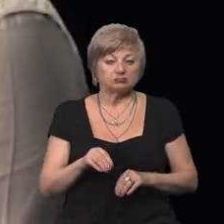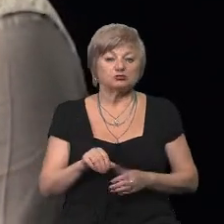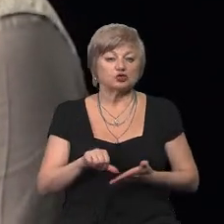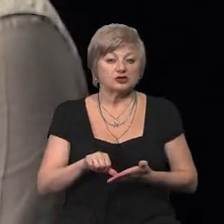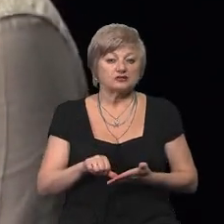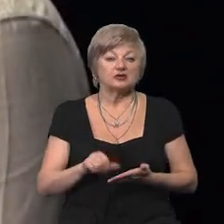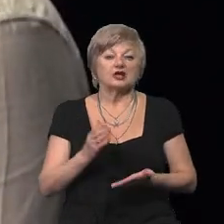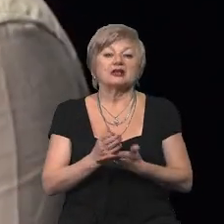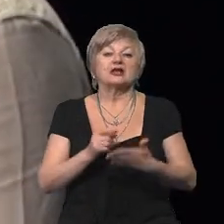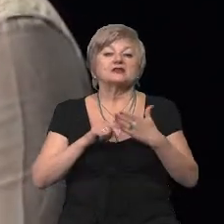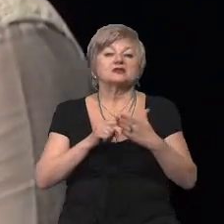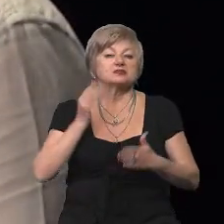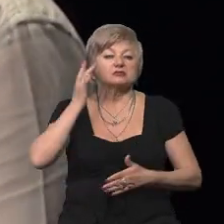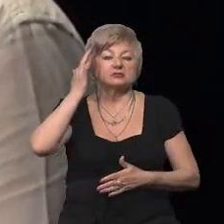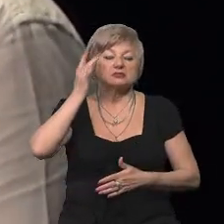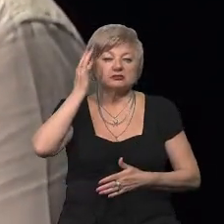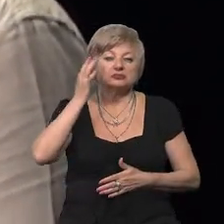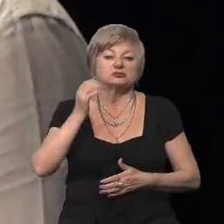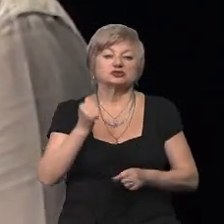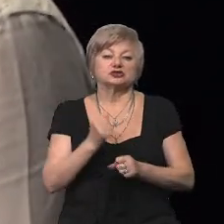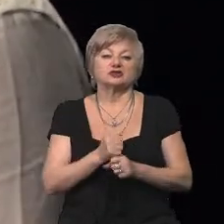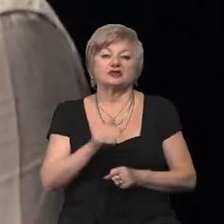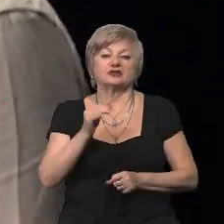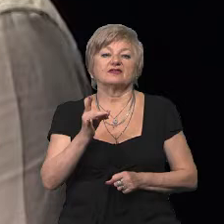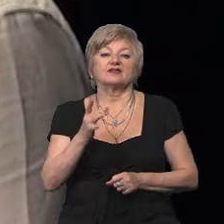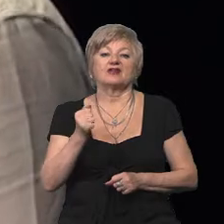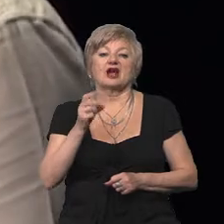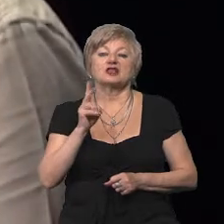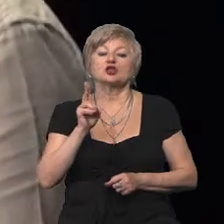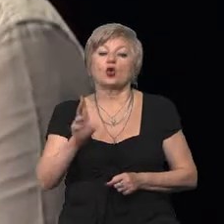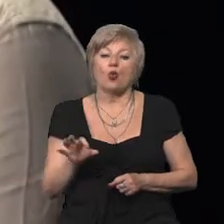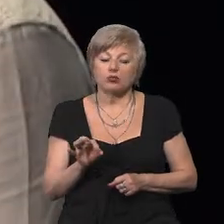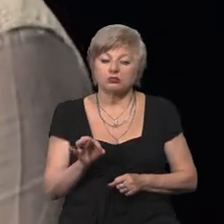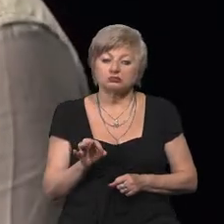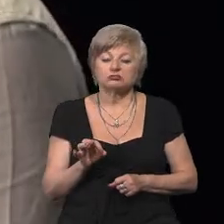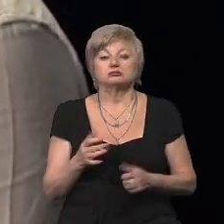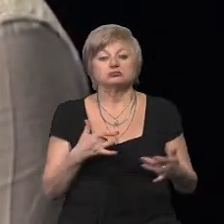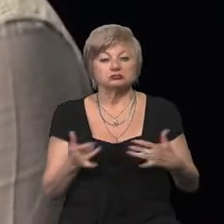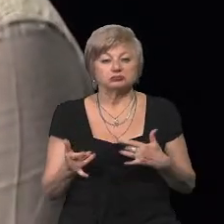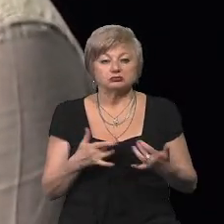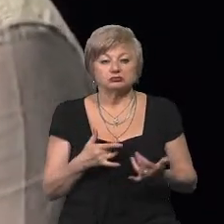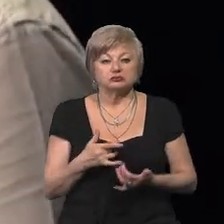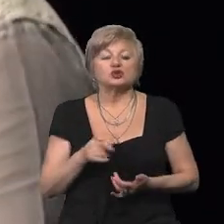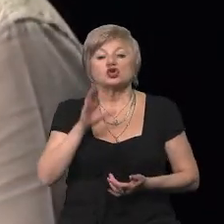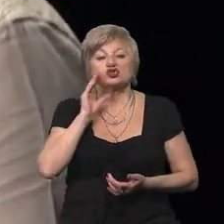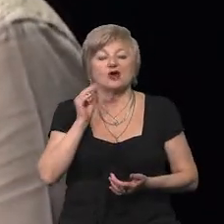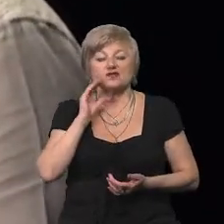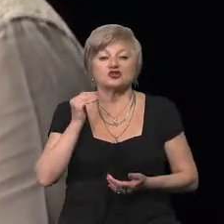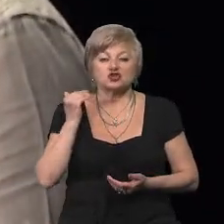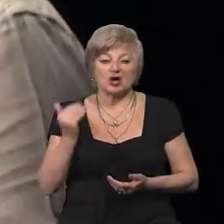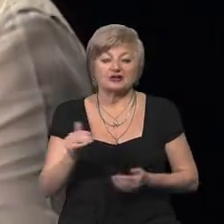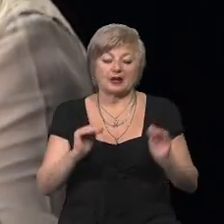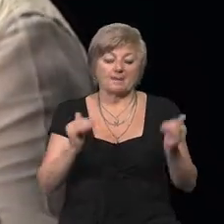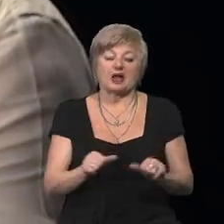в целях сделать по Франко небольшую работу, Иван Франко. Также по Тарасу Григорьевичу Шевченко, это малые